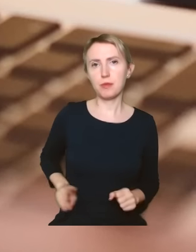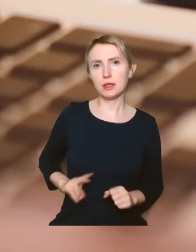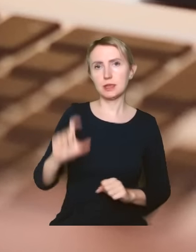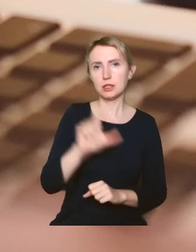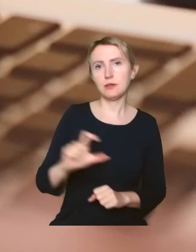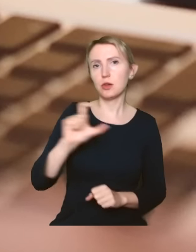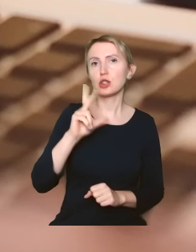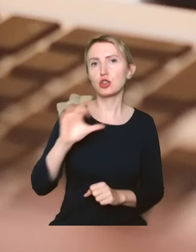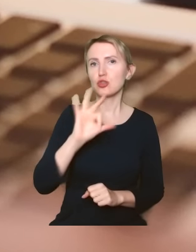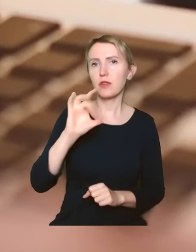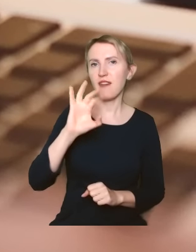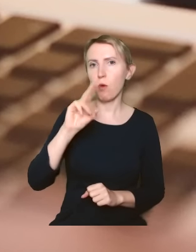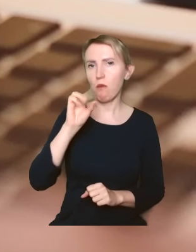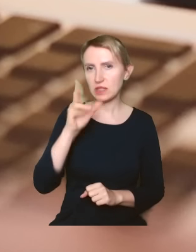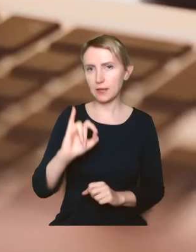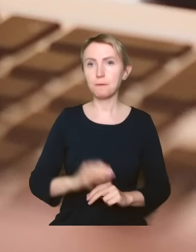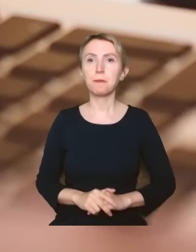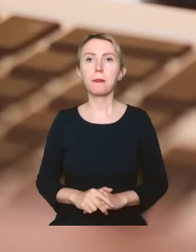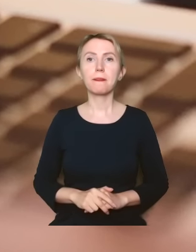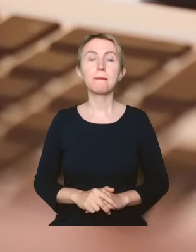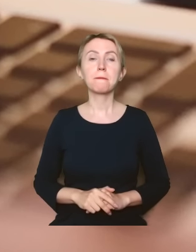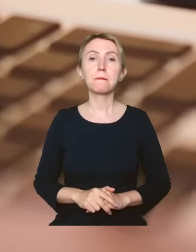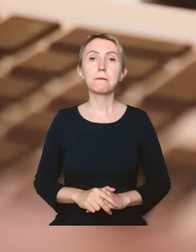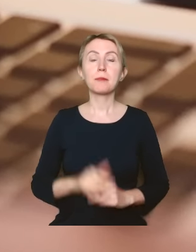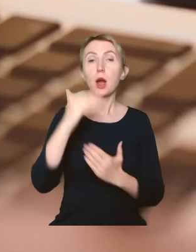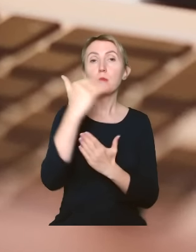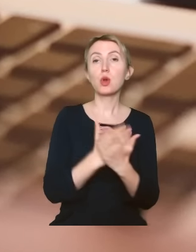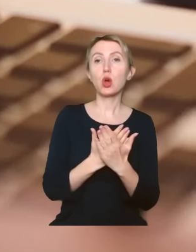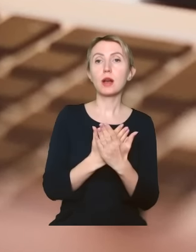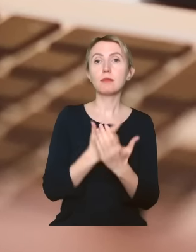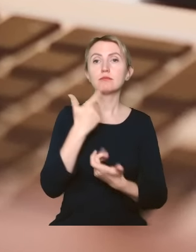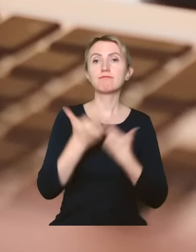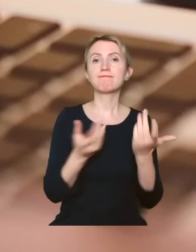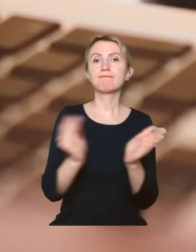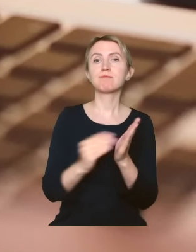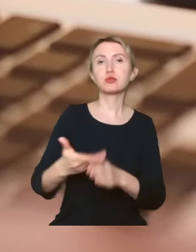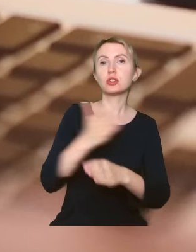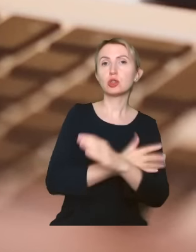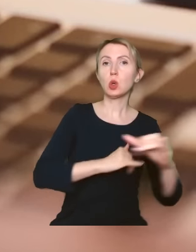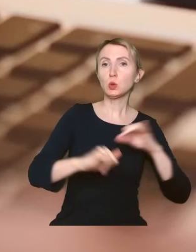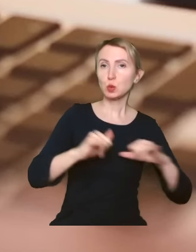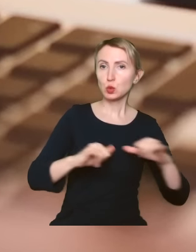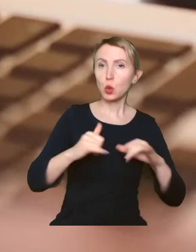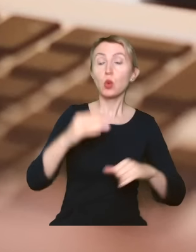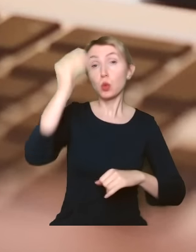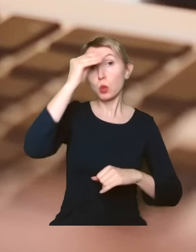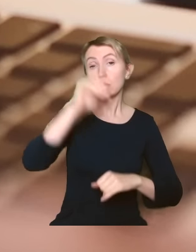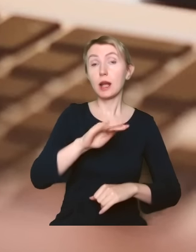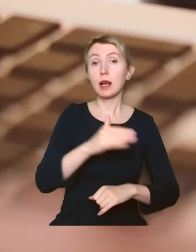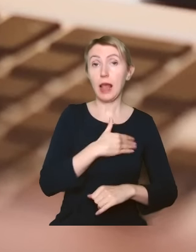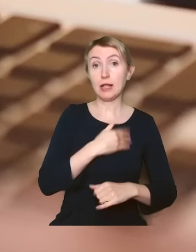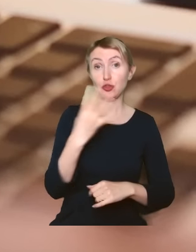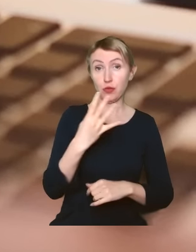cyfryzacji Krzysztof Gawkowski. Przypomnijmy, w ramach programu wprowadzonego przez poprzedni rząd, uczniowie klas czwartych